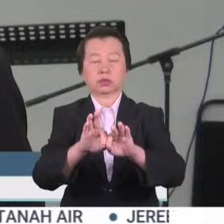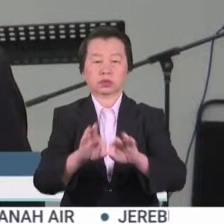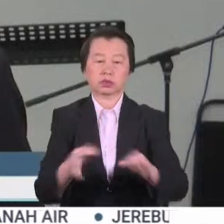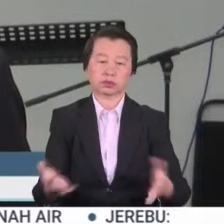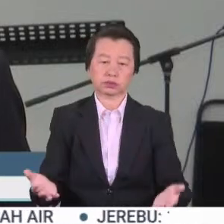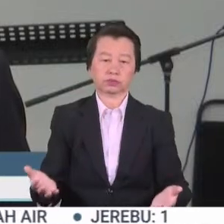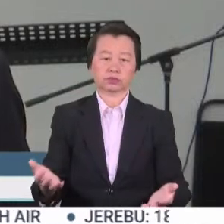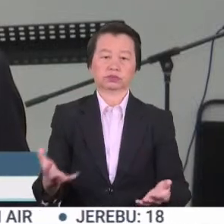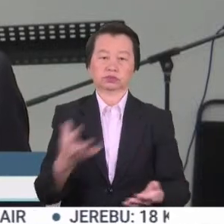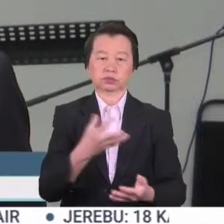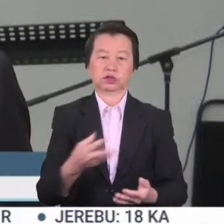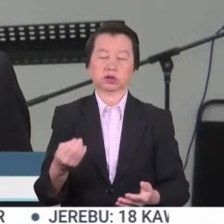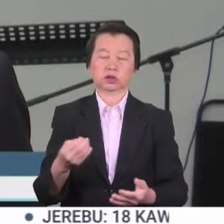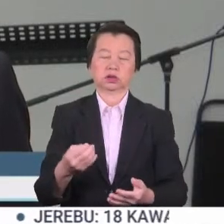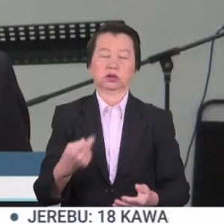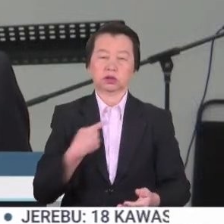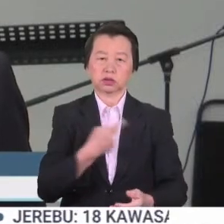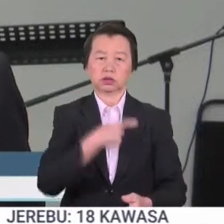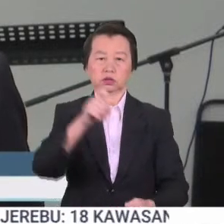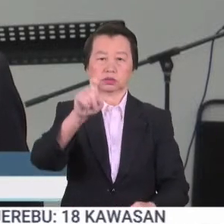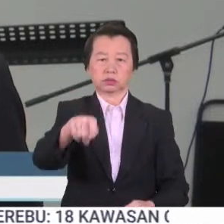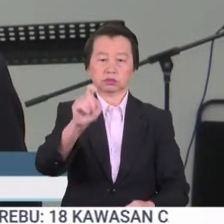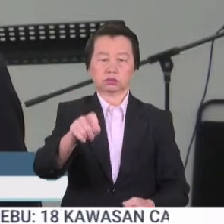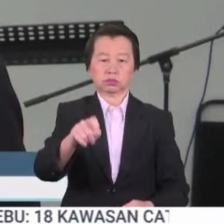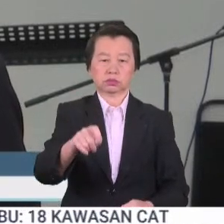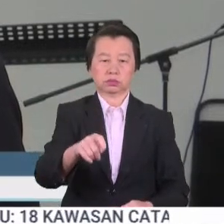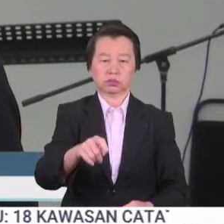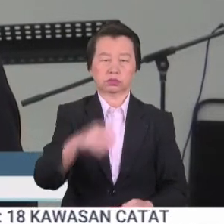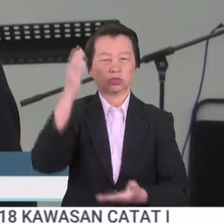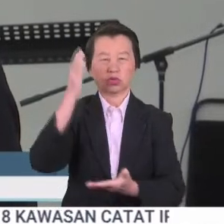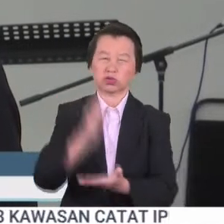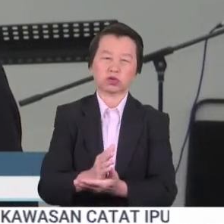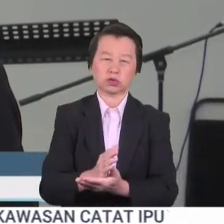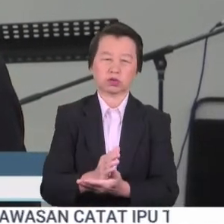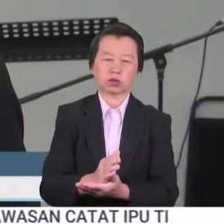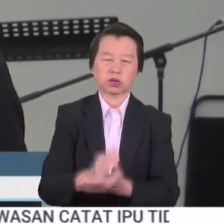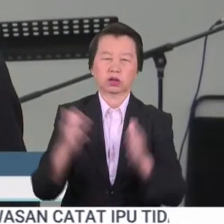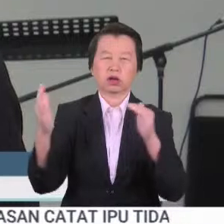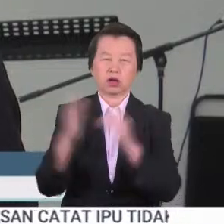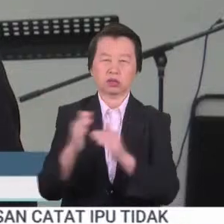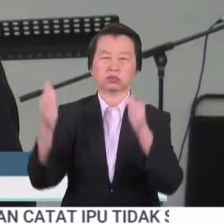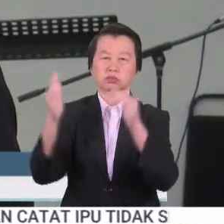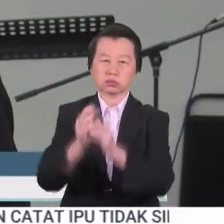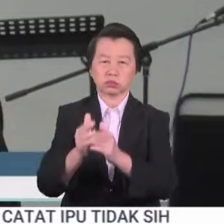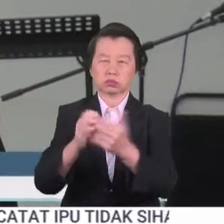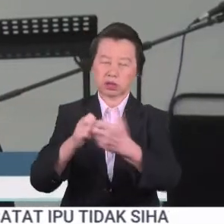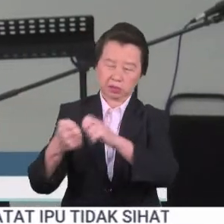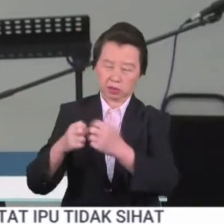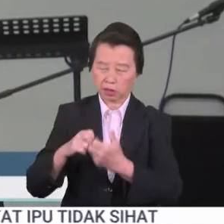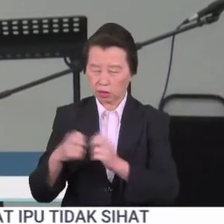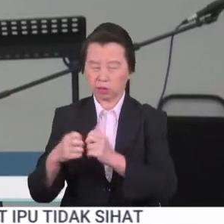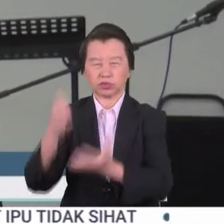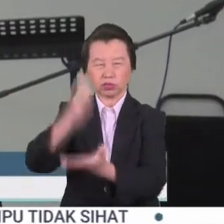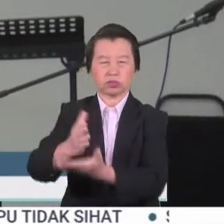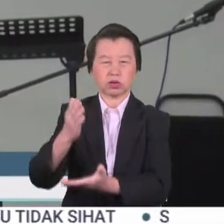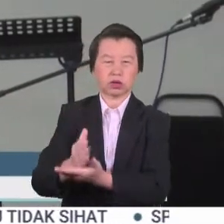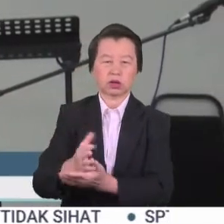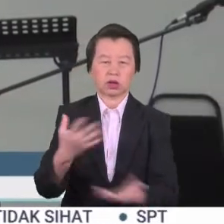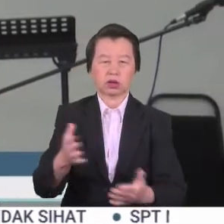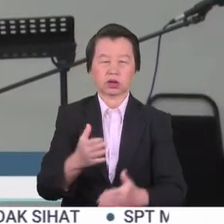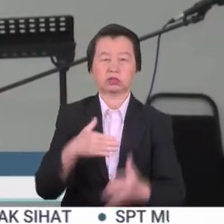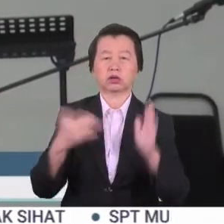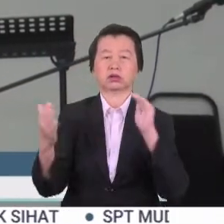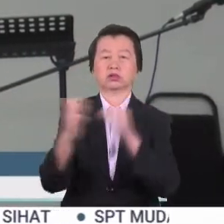er and Therefore kita mesti Cut dan atasi barriier-barier Yang ada sekarang ni yang menyekat kepada